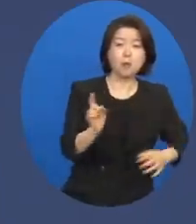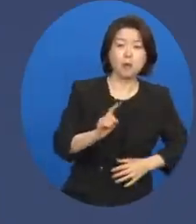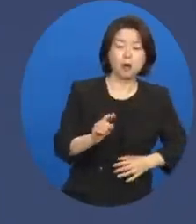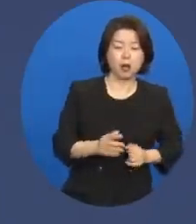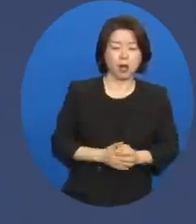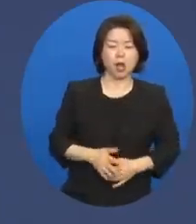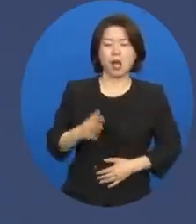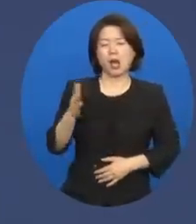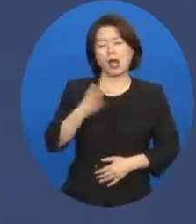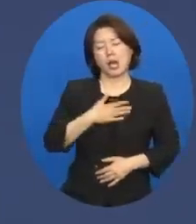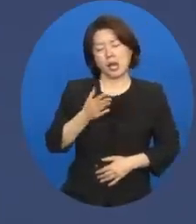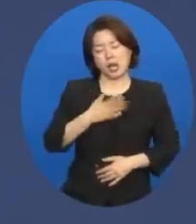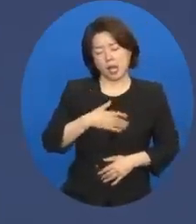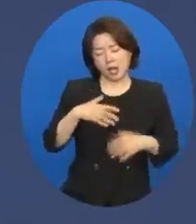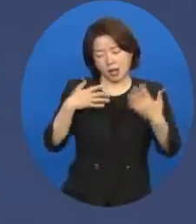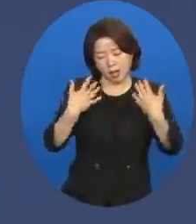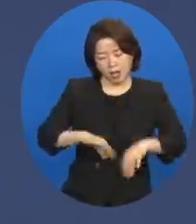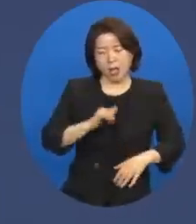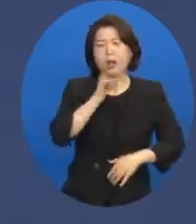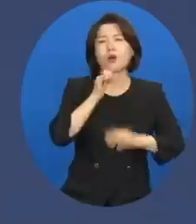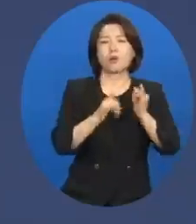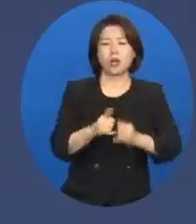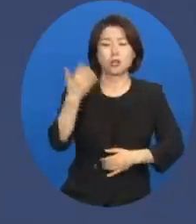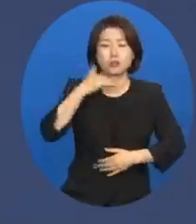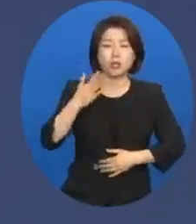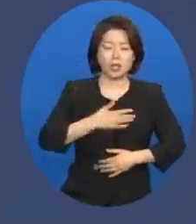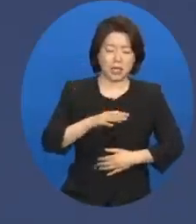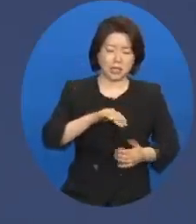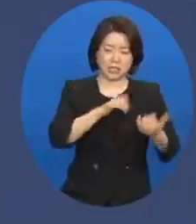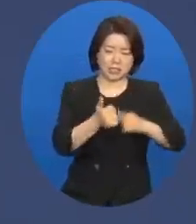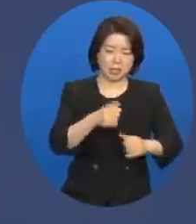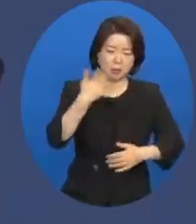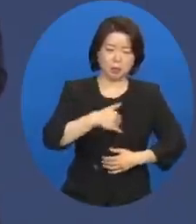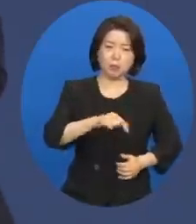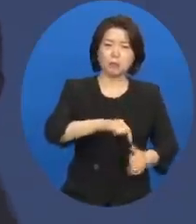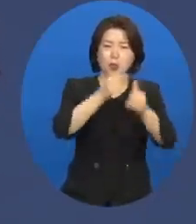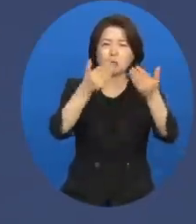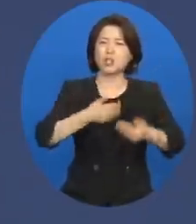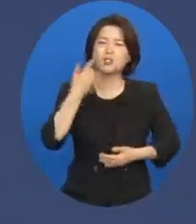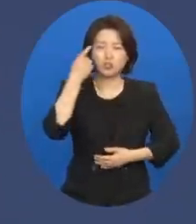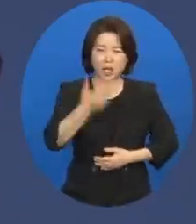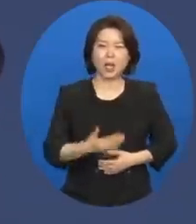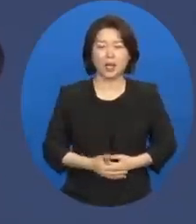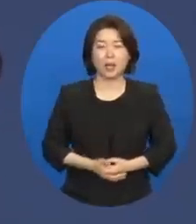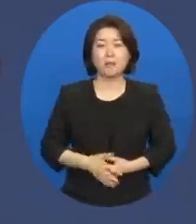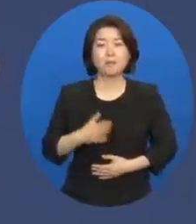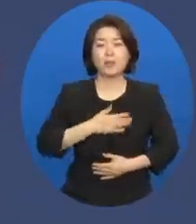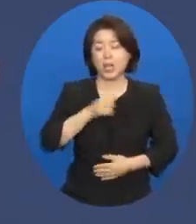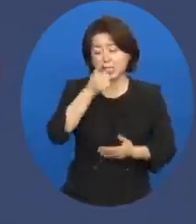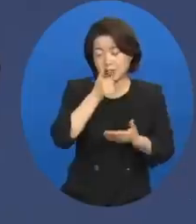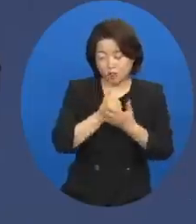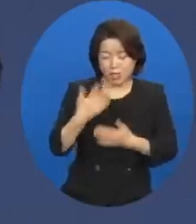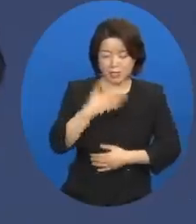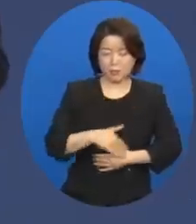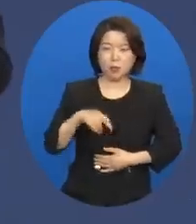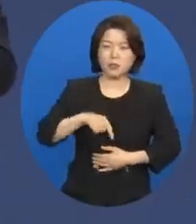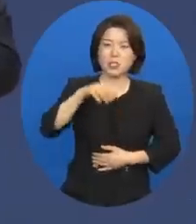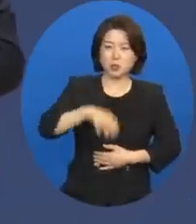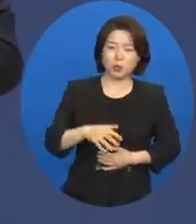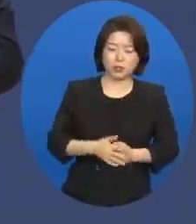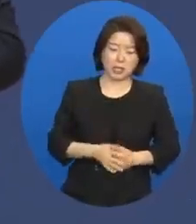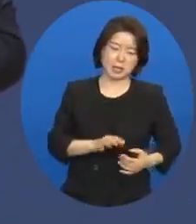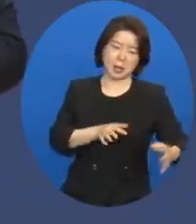오호라 나는 곤고한 사람이라 누가 나를 이 사망의 몸에서 건져내랴. 나는 죄의 몸에 이 자리에 이